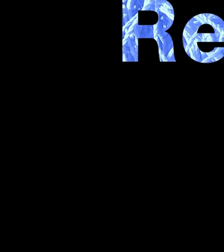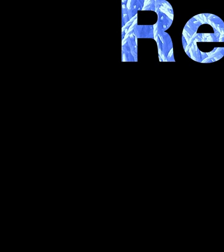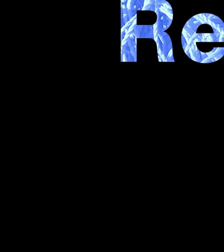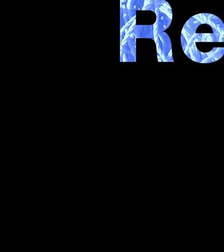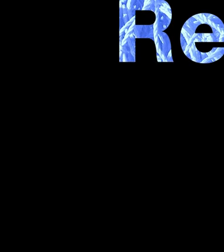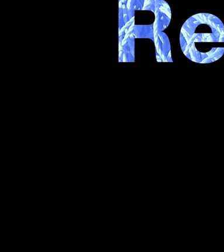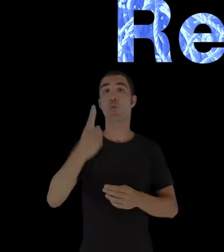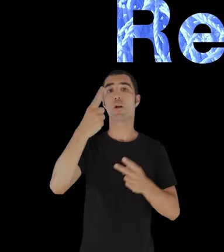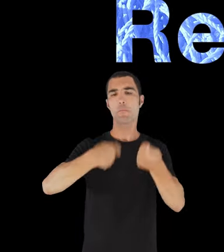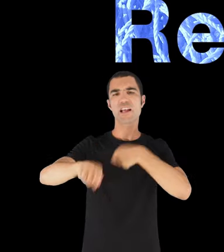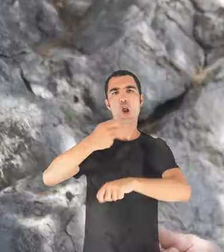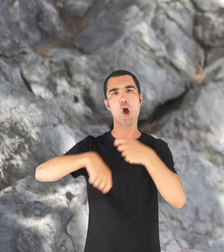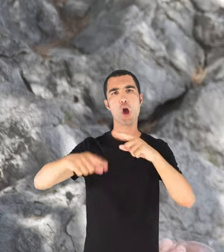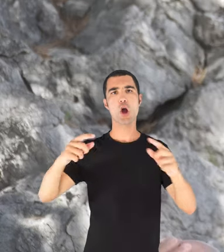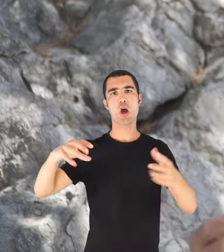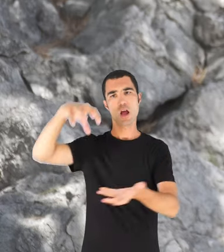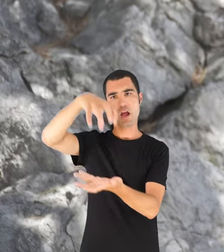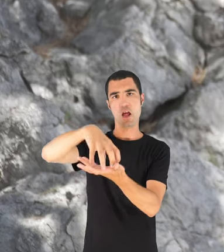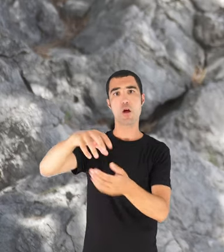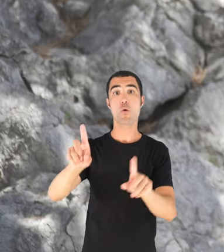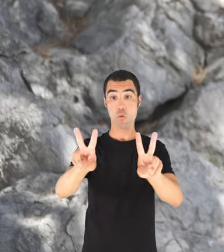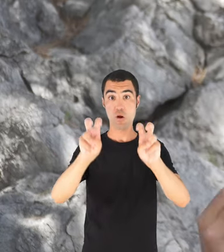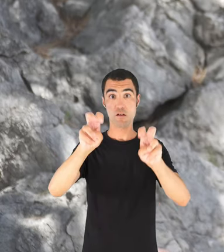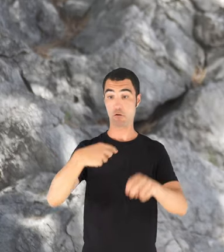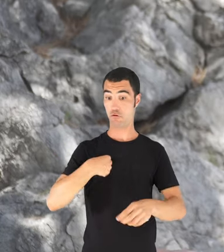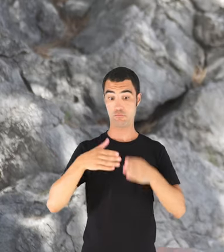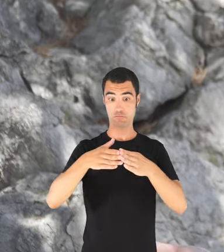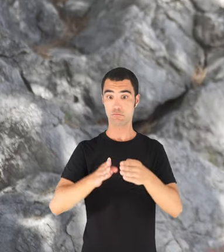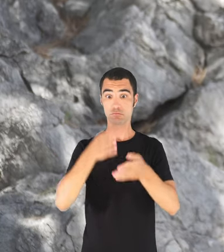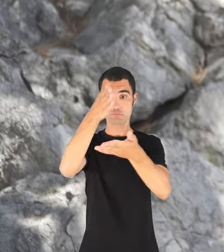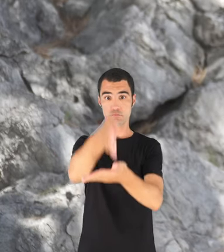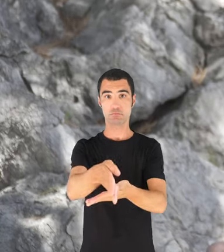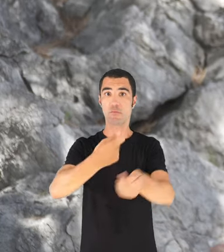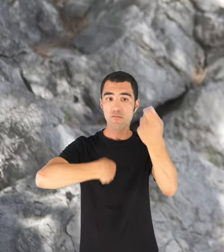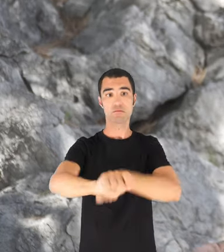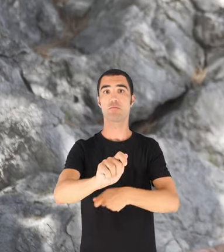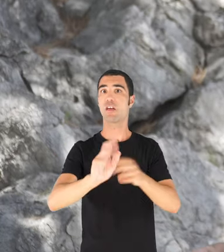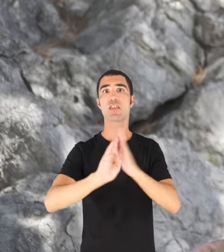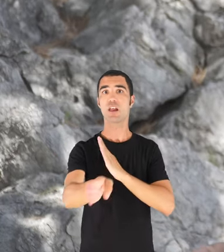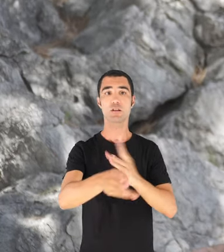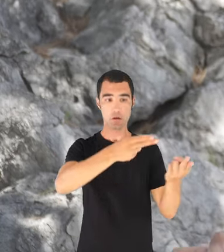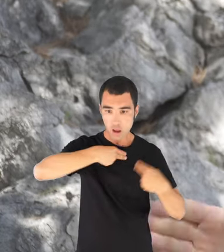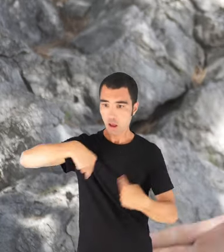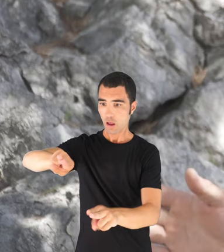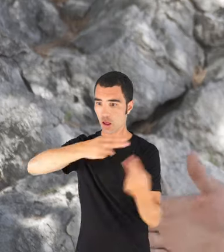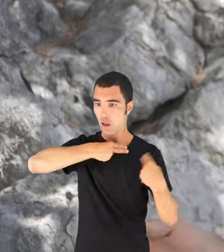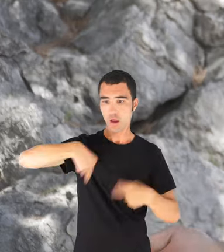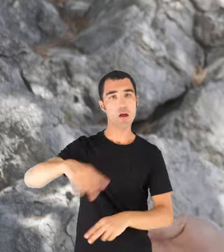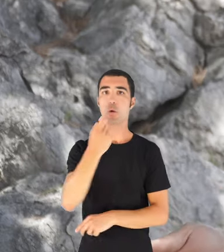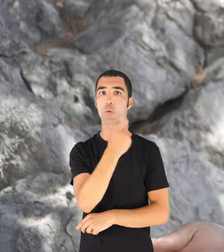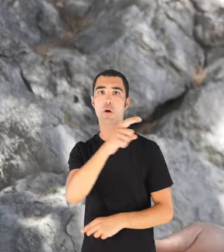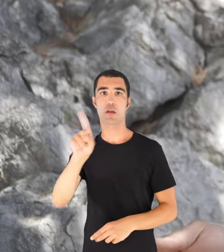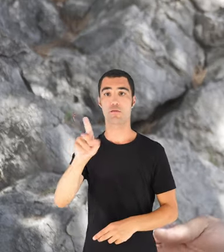D'ençà que se va fer la llotja nova, ha donat la possibilitat de vendre espai directament, sense passar per intermediaris. Això sí,